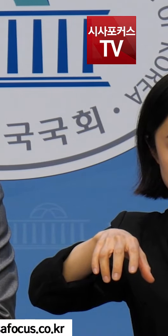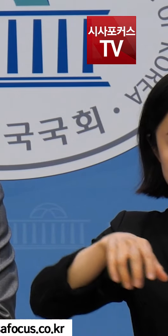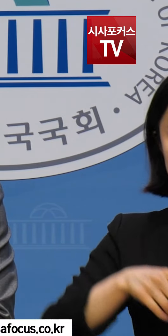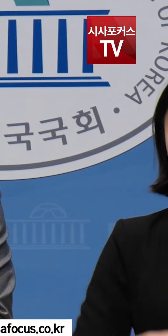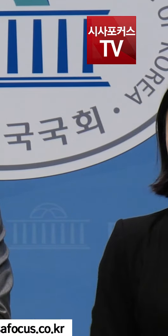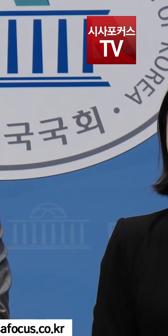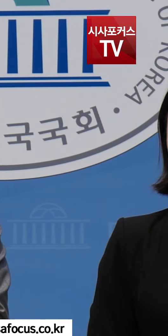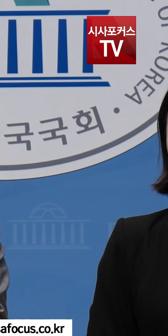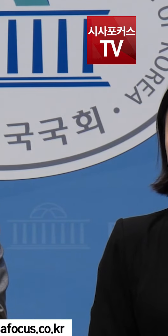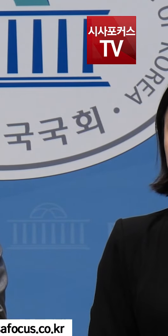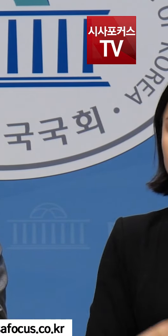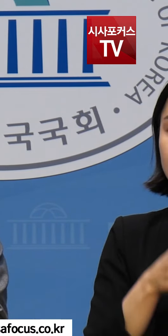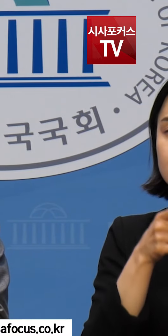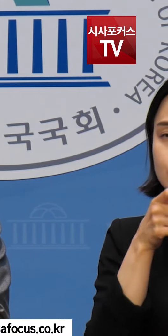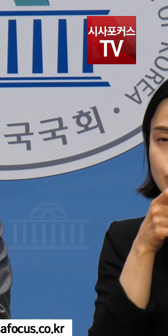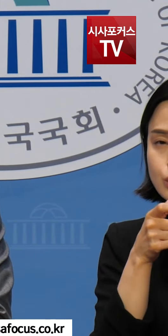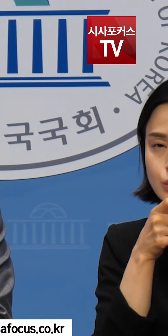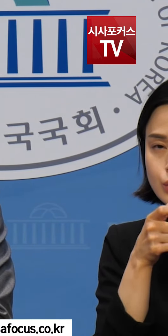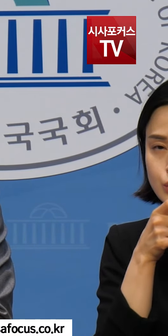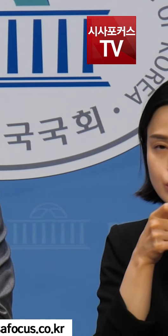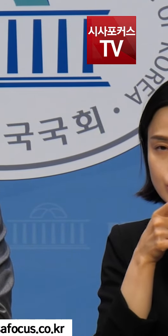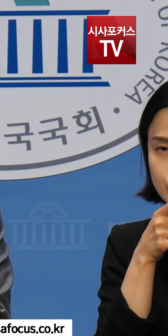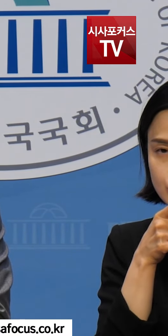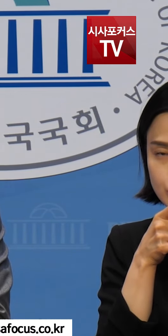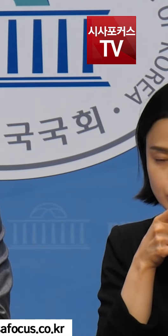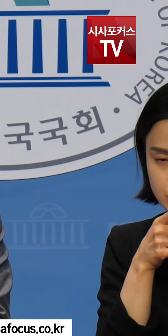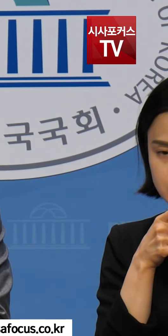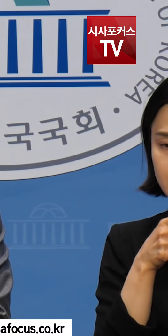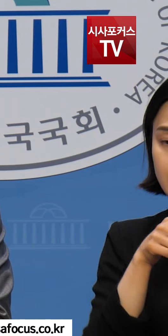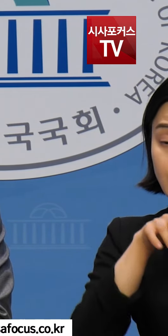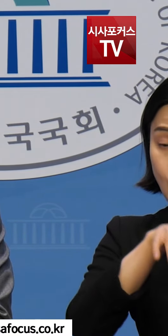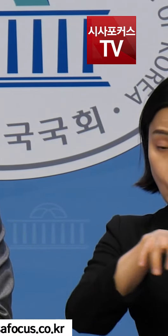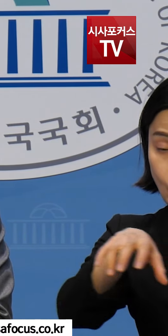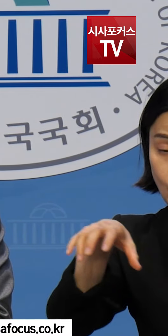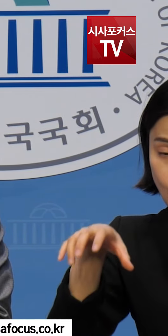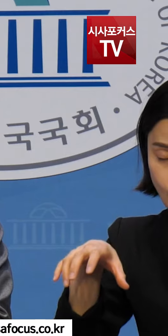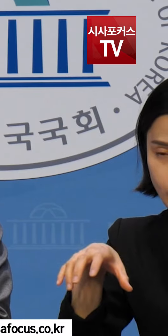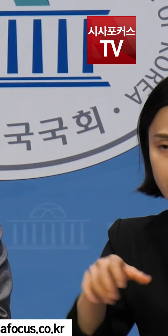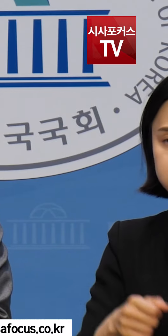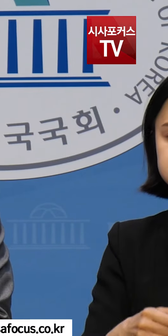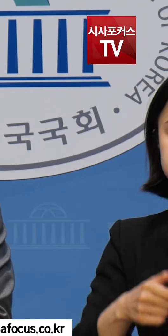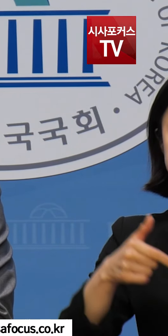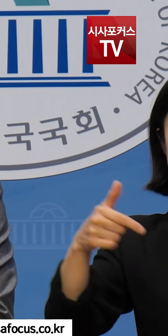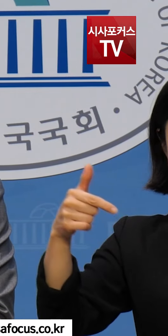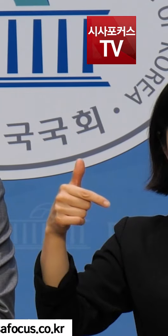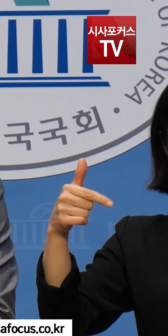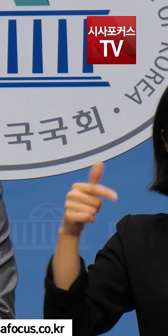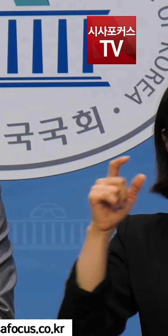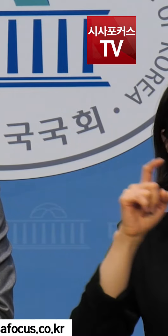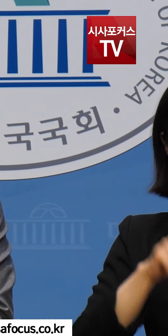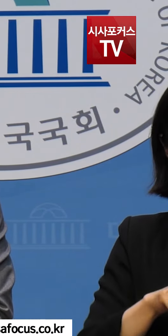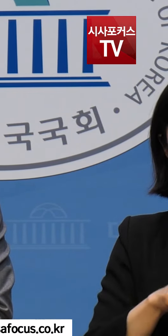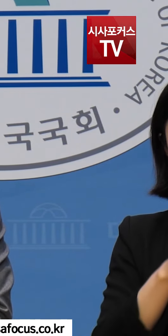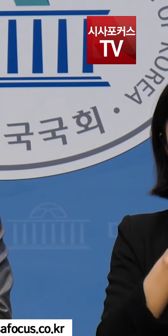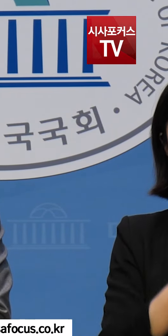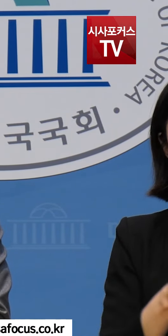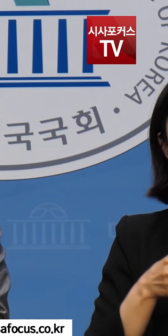상수도원을 매우 여러 개로 늘리자는 취지에서 시작된 법입니다. 그런데 이